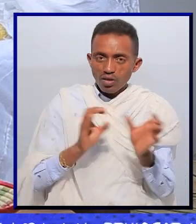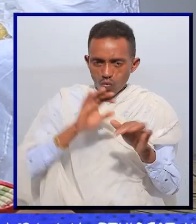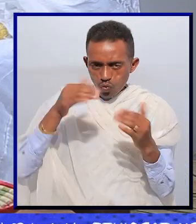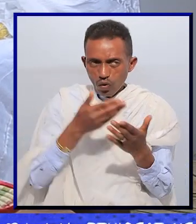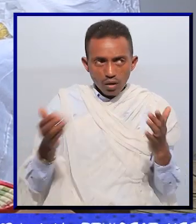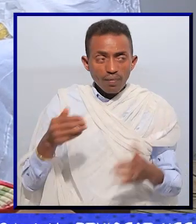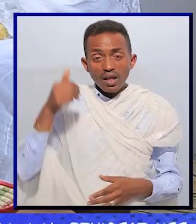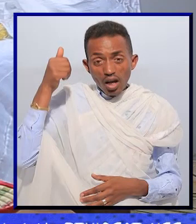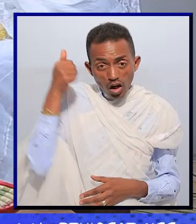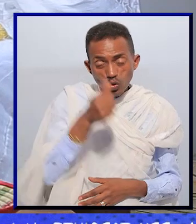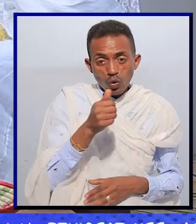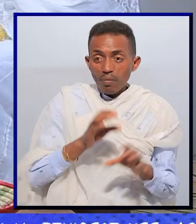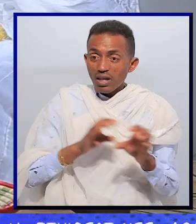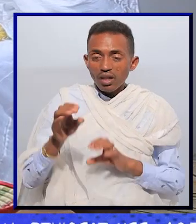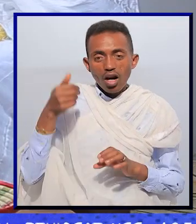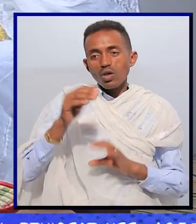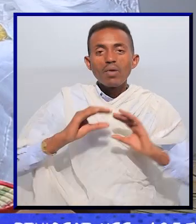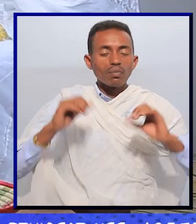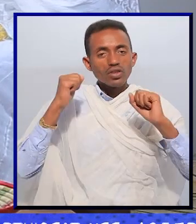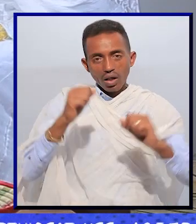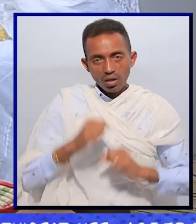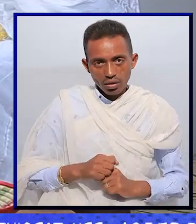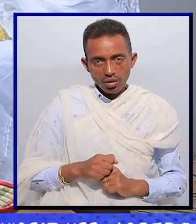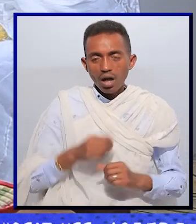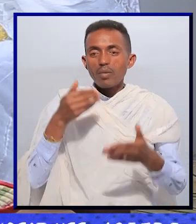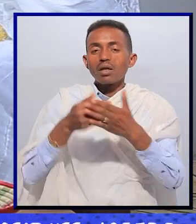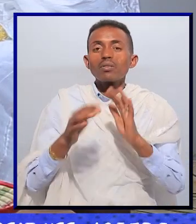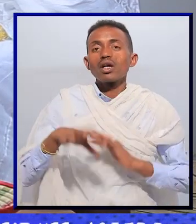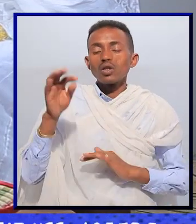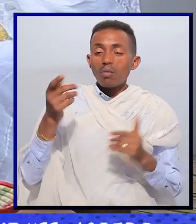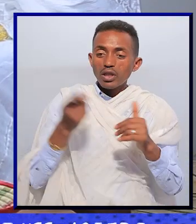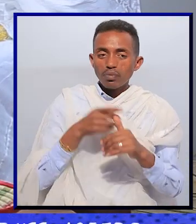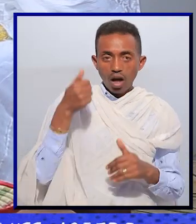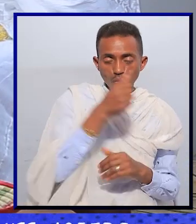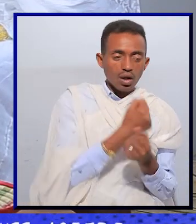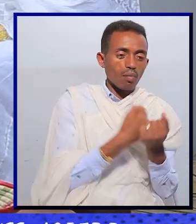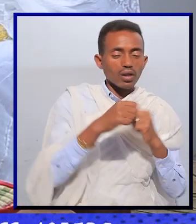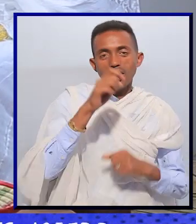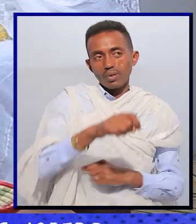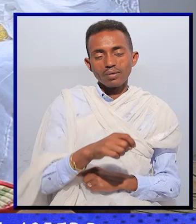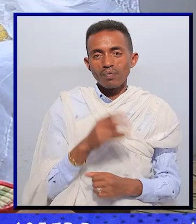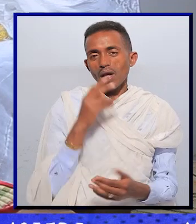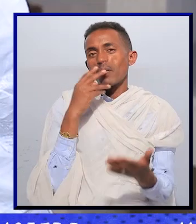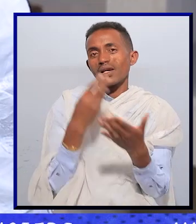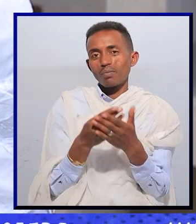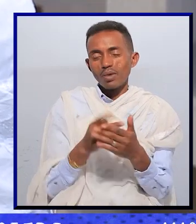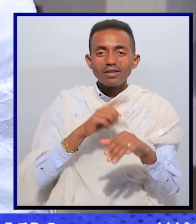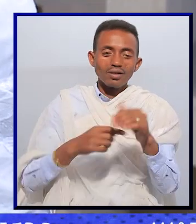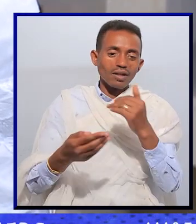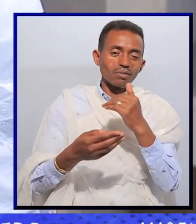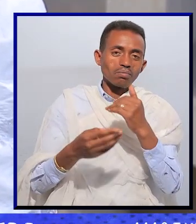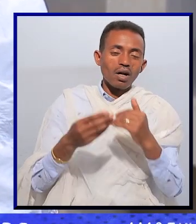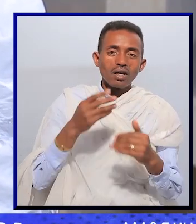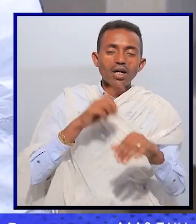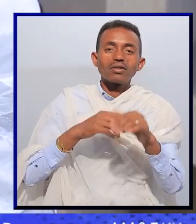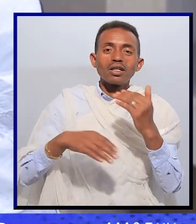ያሳዘቻቸውን ወይ ደግሞ ዘጥ እንዲገቡ ያለች ያደረገቻቸውን እነሱ እንዲወጡ ማድረግ እሷ ማስተማር ትችላለች። በቅርም ታገኛቸው ግን መጀመሪያ እሷ ድና ማለት መልካም